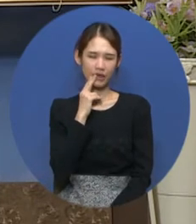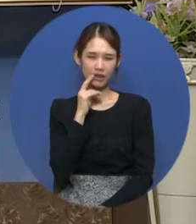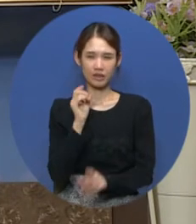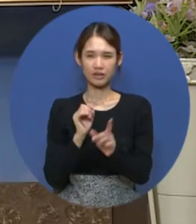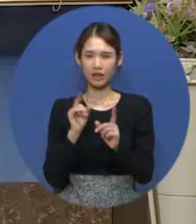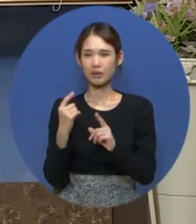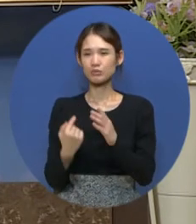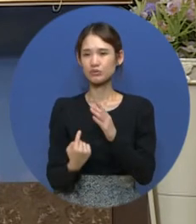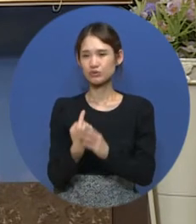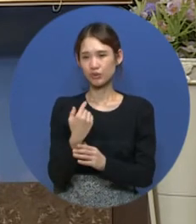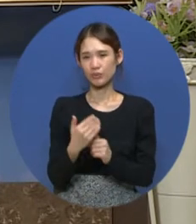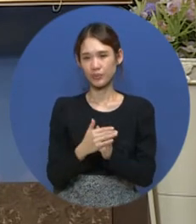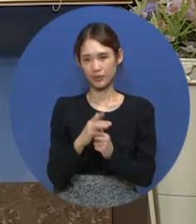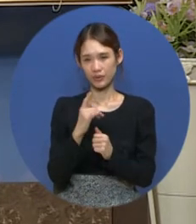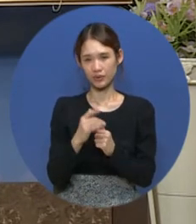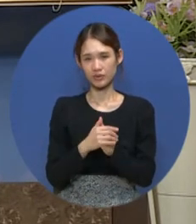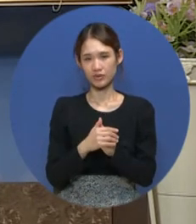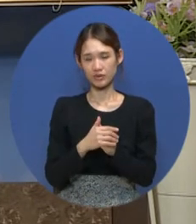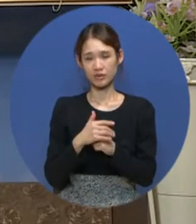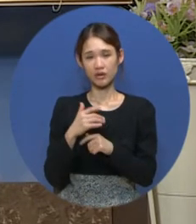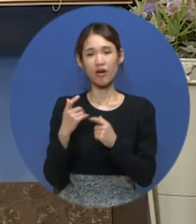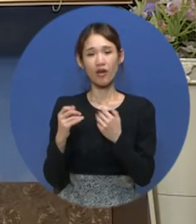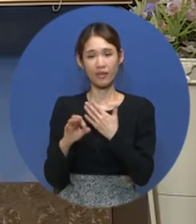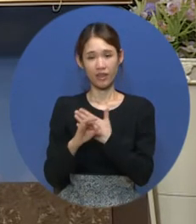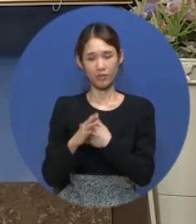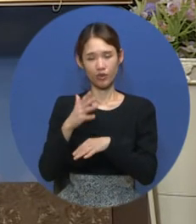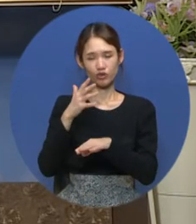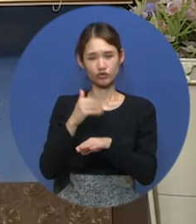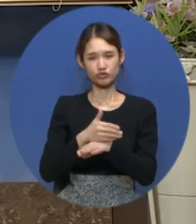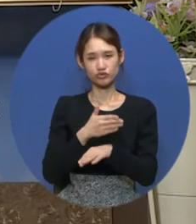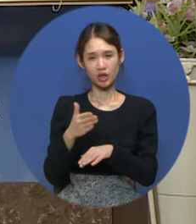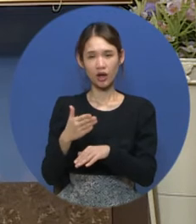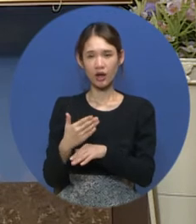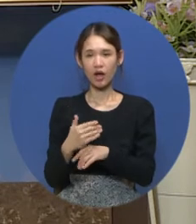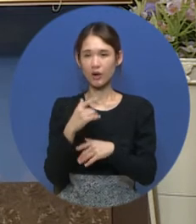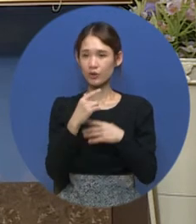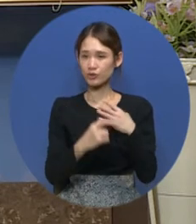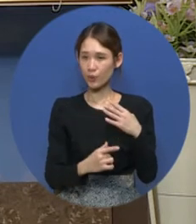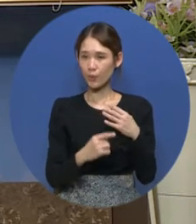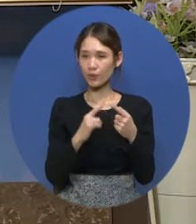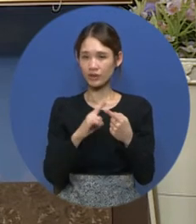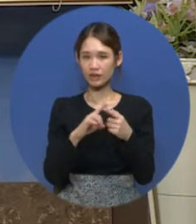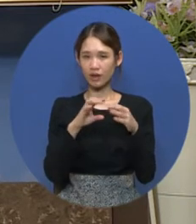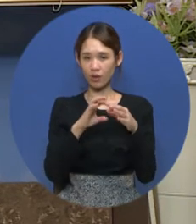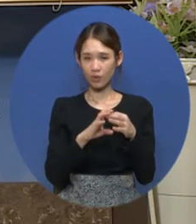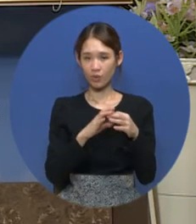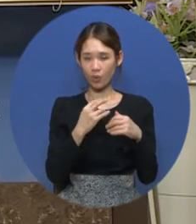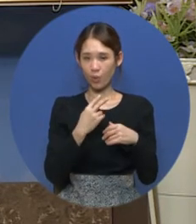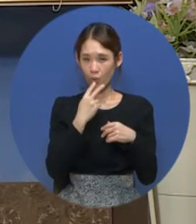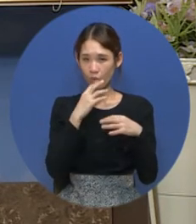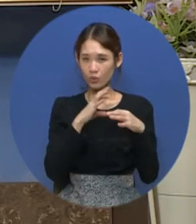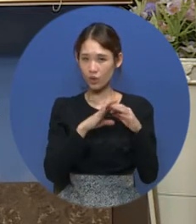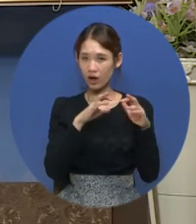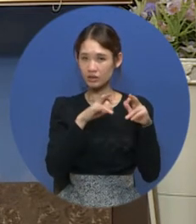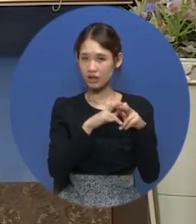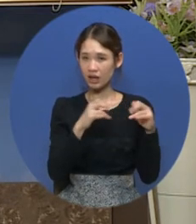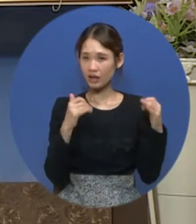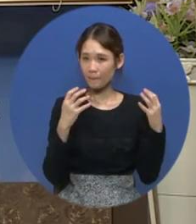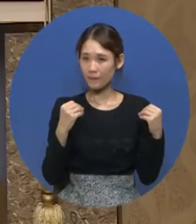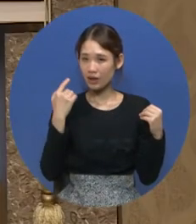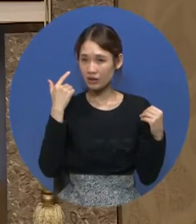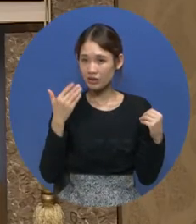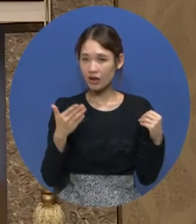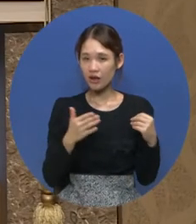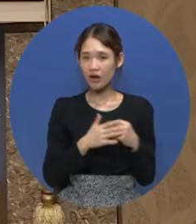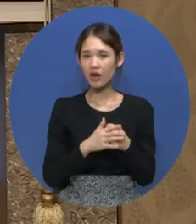2 그렇다면은 후천적인 요인에 의한 그 호흡기 장애인 분들이 많으신 건가요 으 대부분